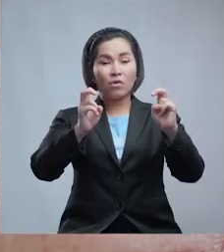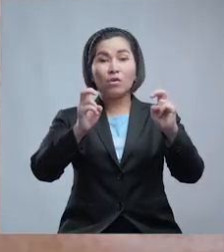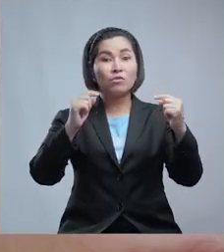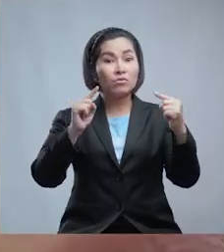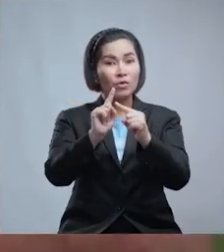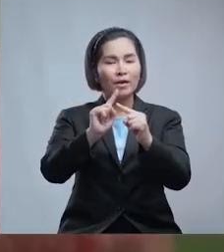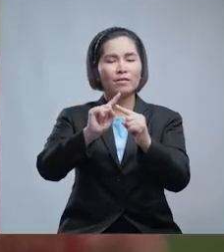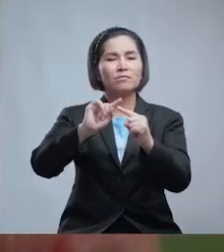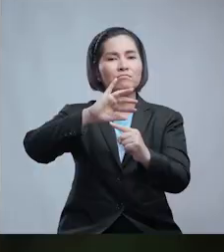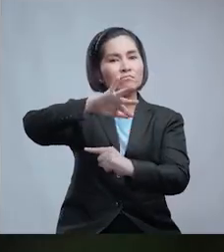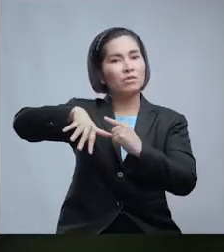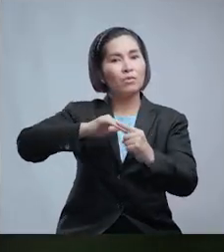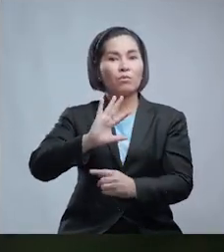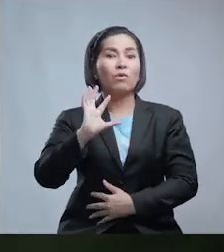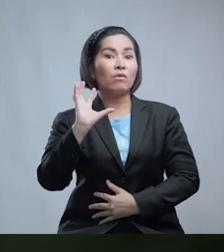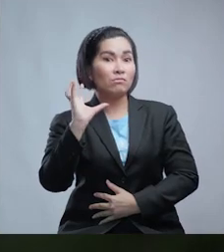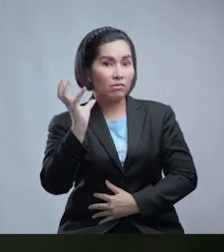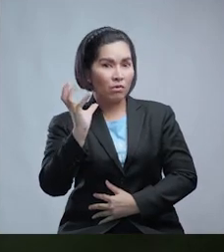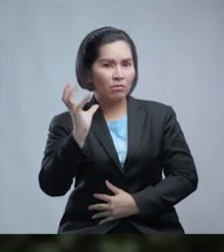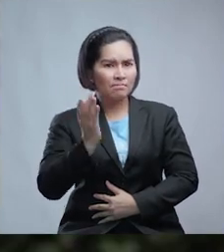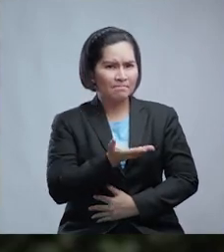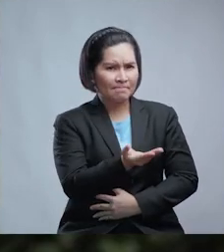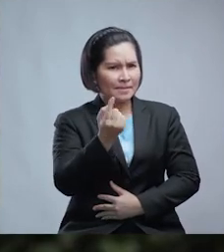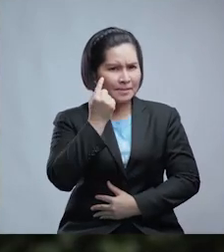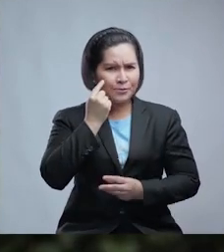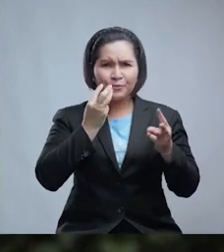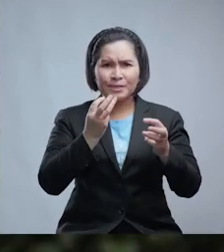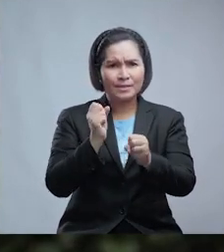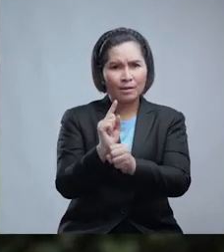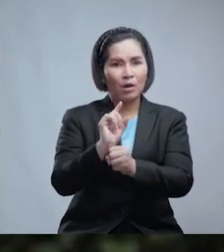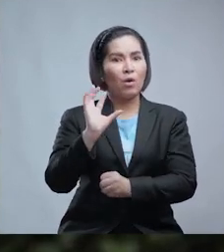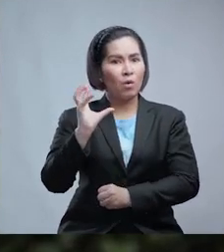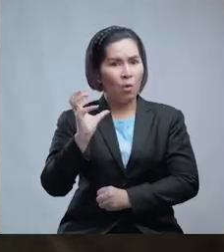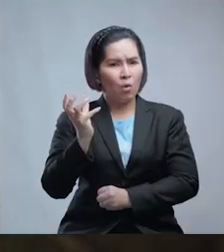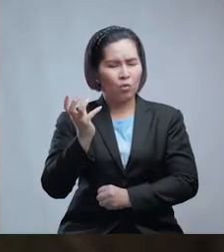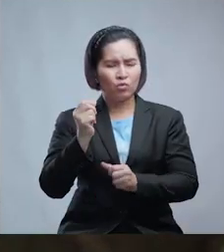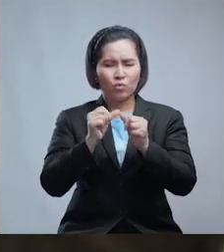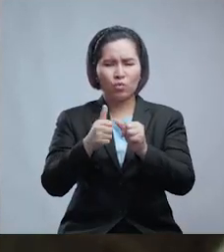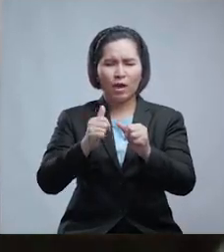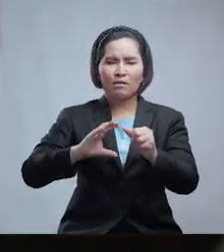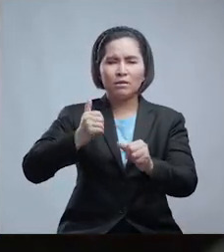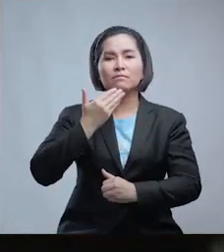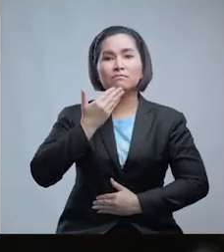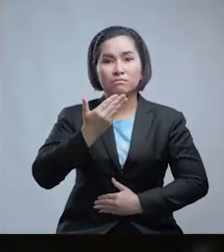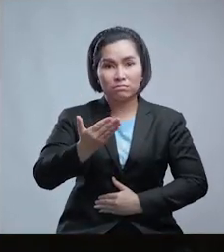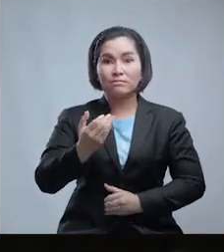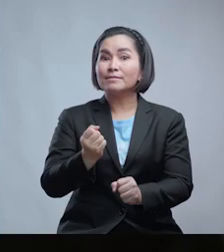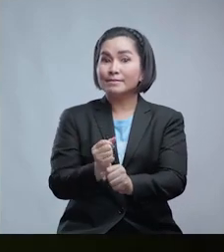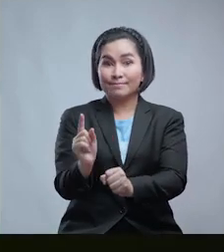P-Planet ก็เป็นประเด็นของสิ่งแวดล้อมก็คือโลกของเราทำยังไงเราถึงจะทำให้โลกของเรามีความยั่งยืนมากขึ้น